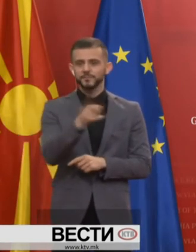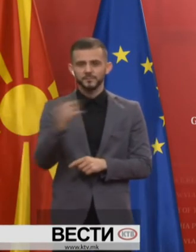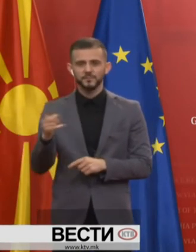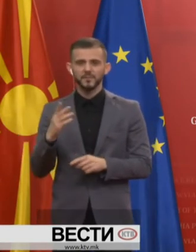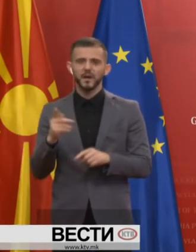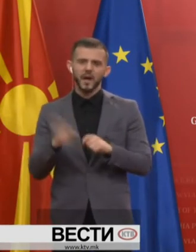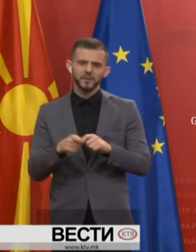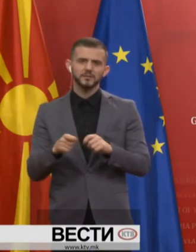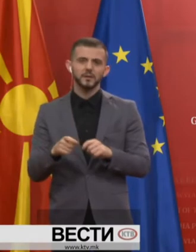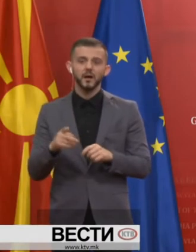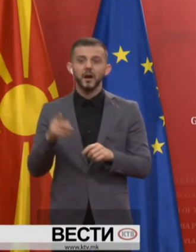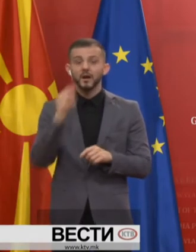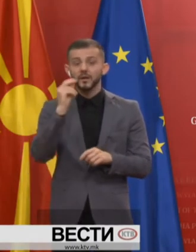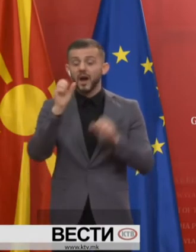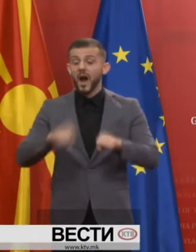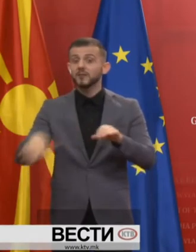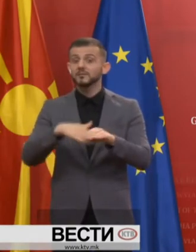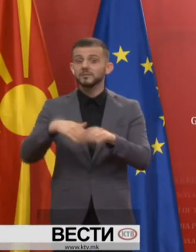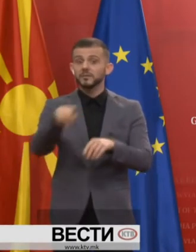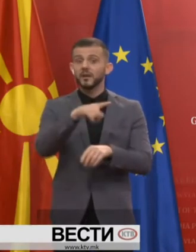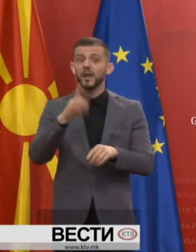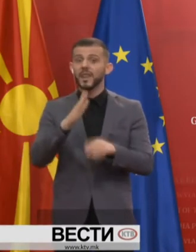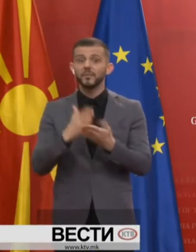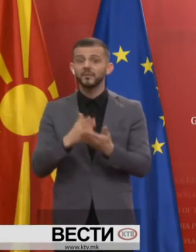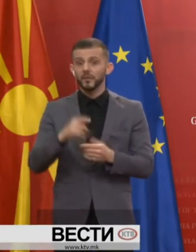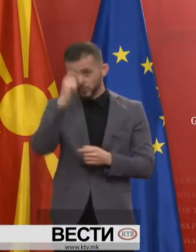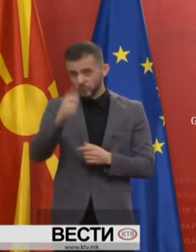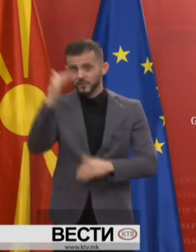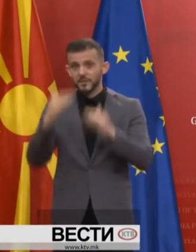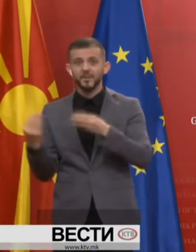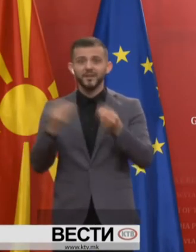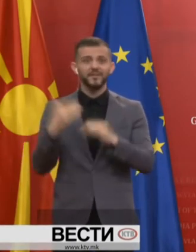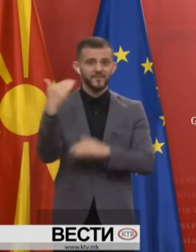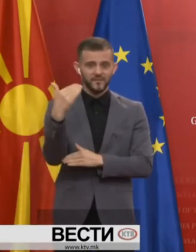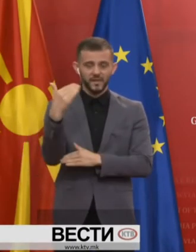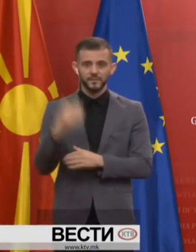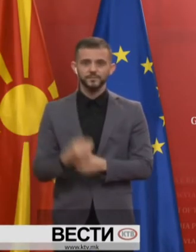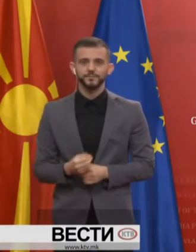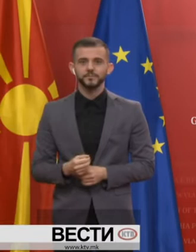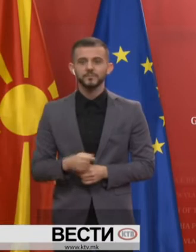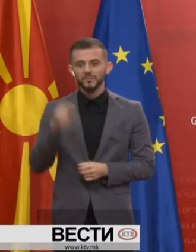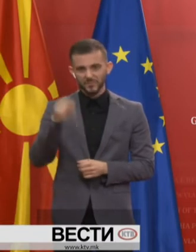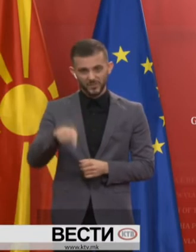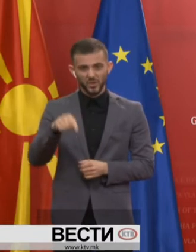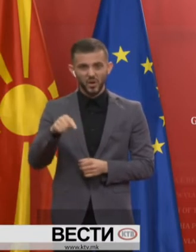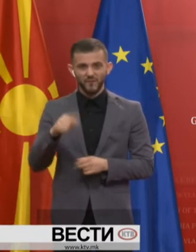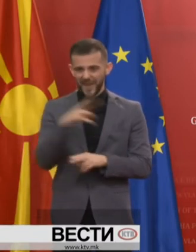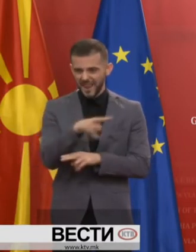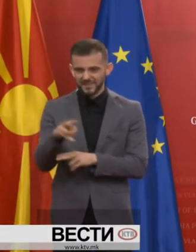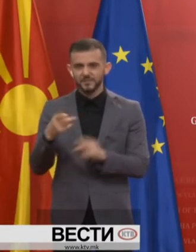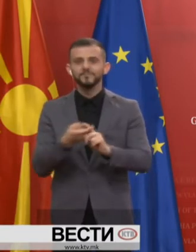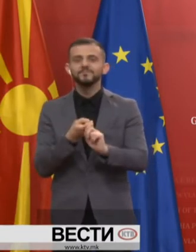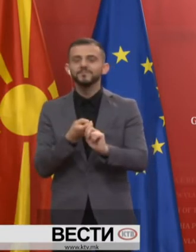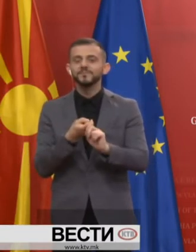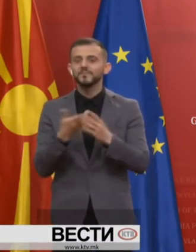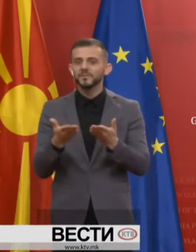за работодавачите кои што не ги почитувале препораките на владата. Поголемиот дел од овие надзори биле